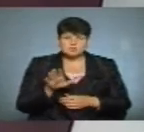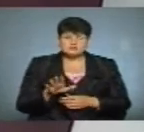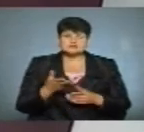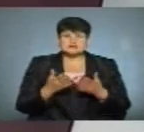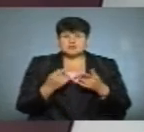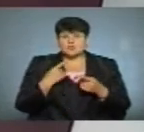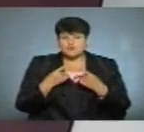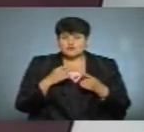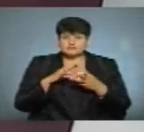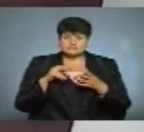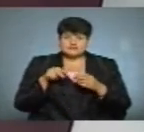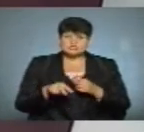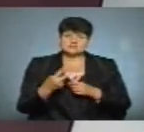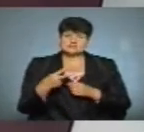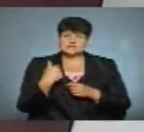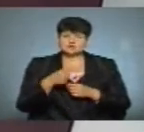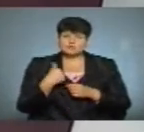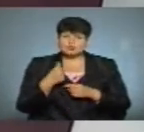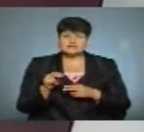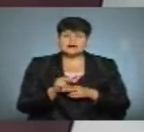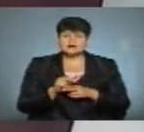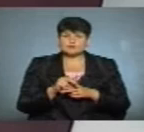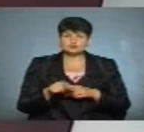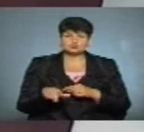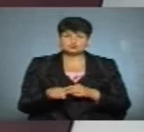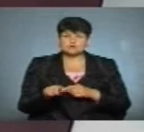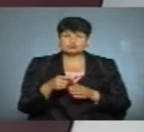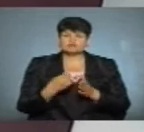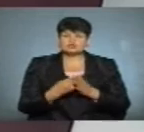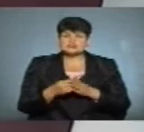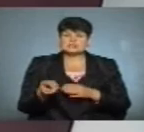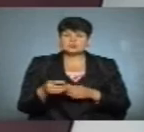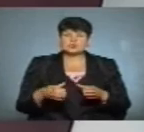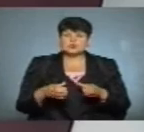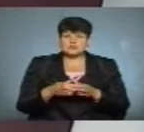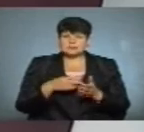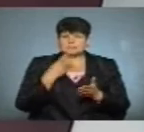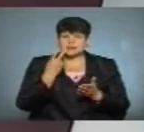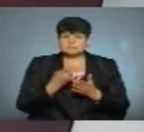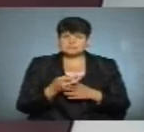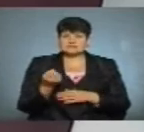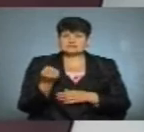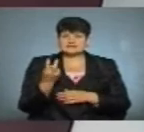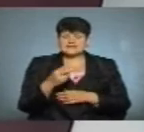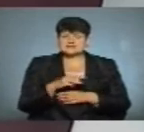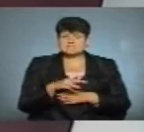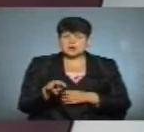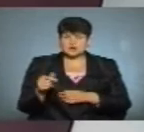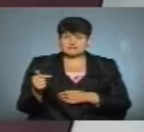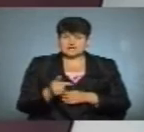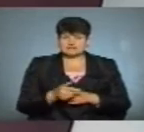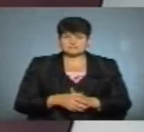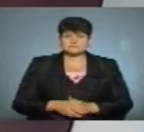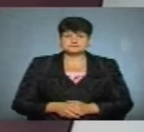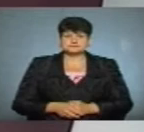каже Олег Вітик, у 2020 році на ремонт доріг у бюджеті Тернопільської громади передбачено 12 мільйонів гривень.